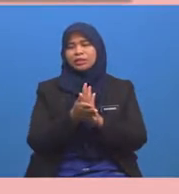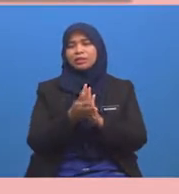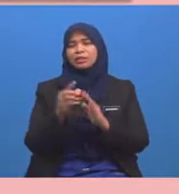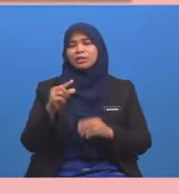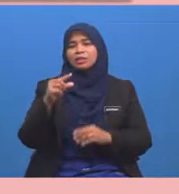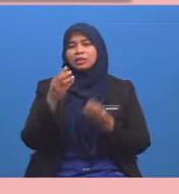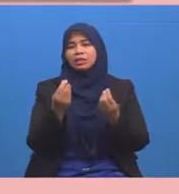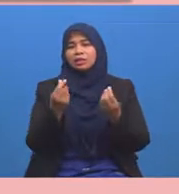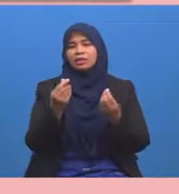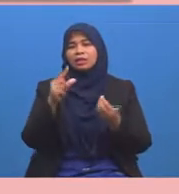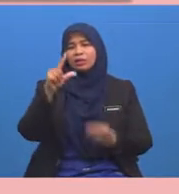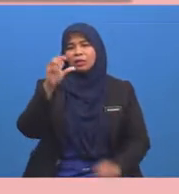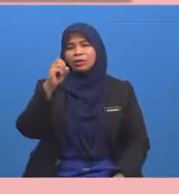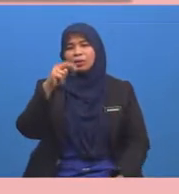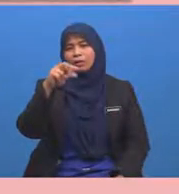kejadian tanah runtuh.